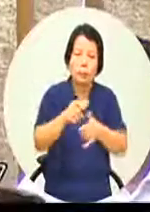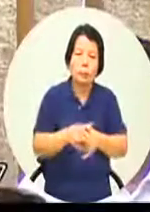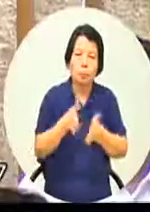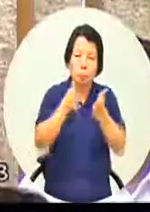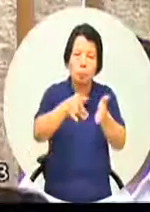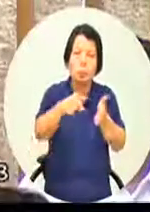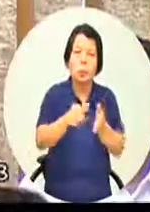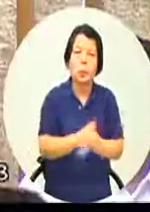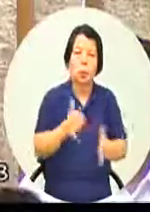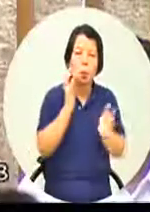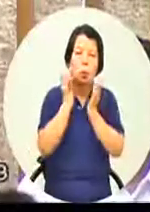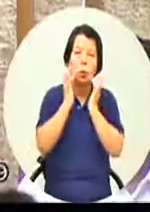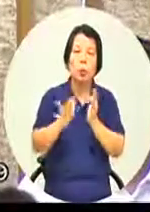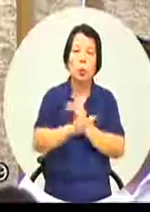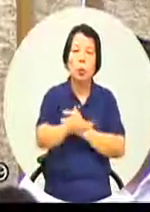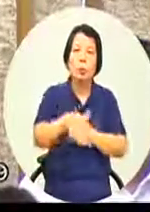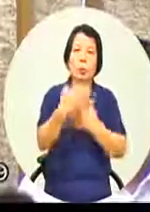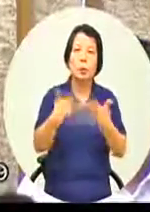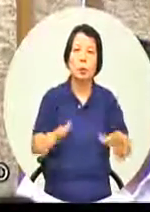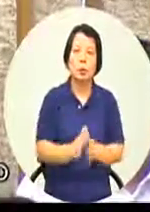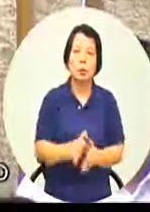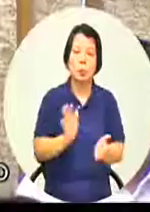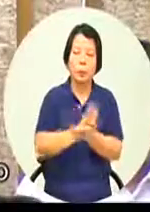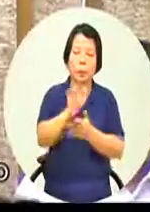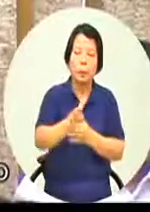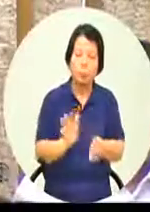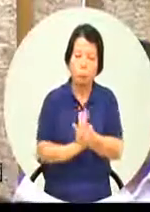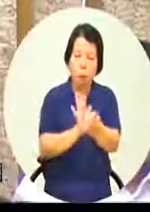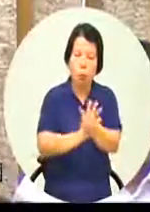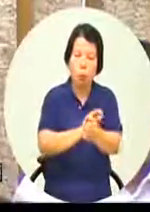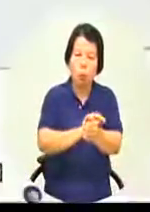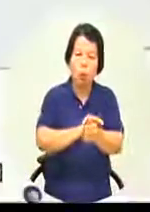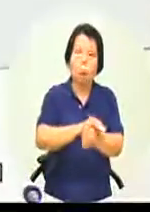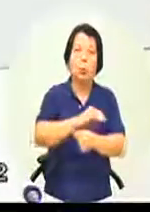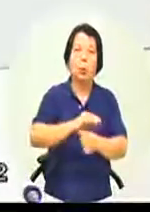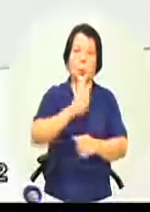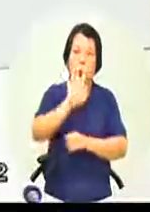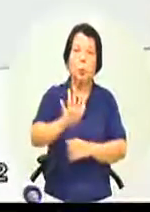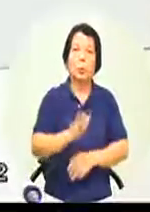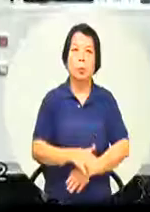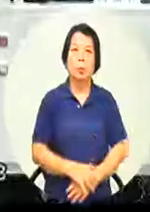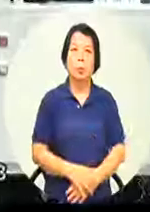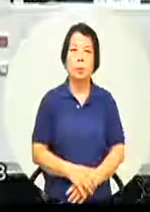其实都有很多。那我们未来也持续在推广这样的一个过程。